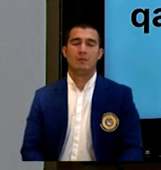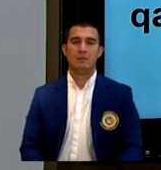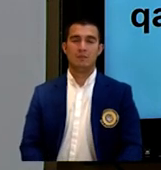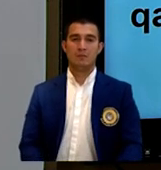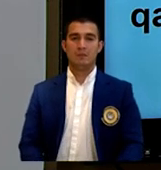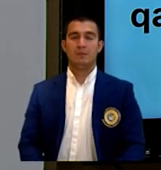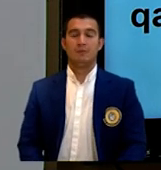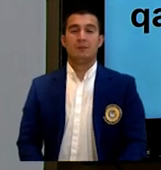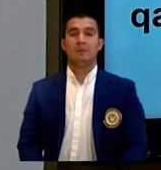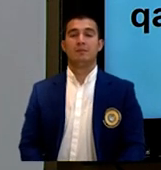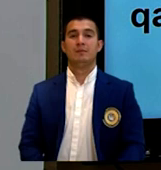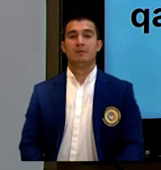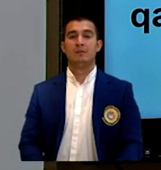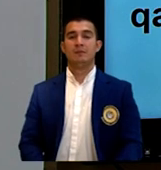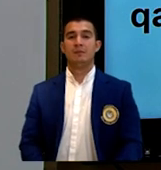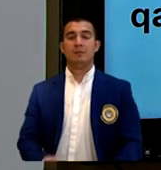Bitta